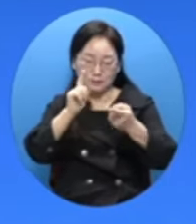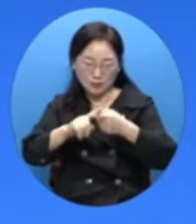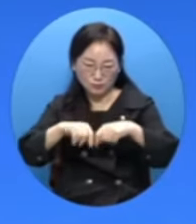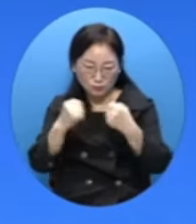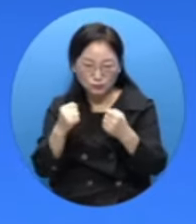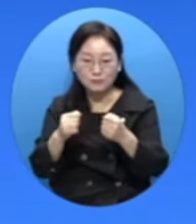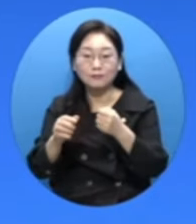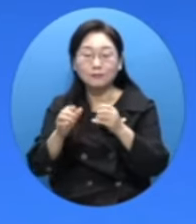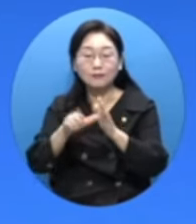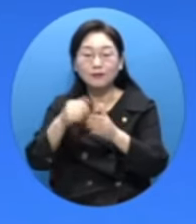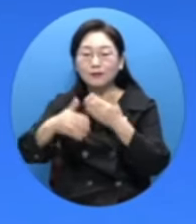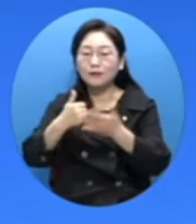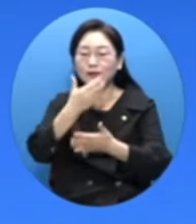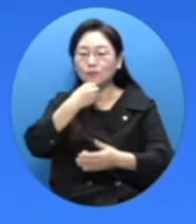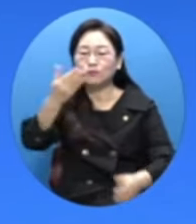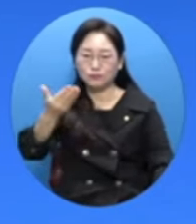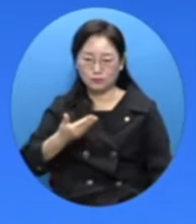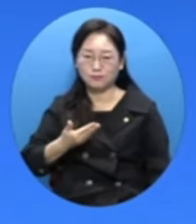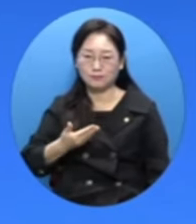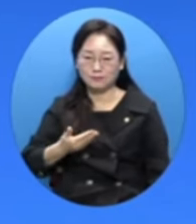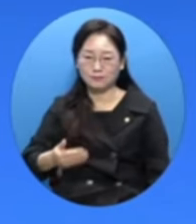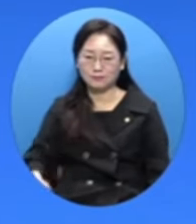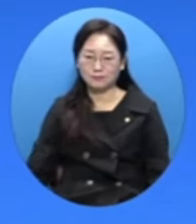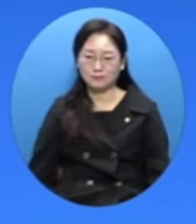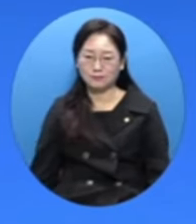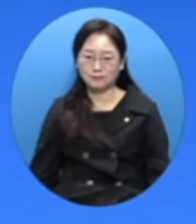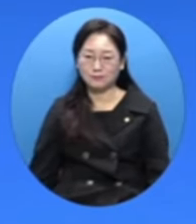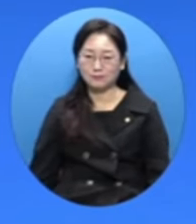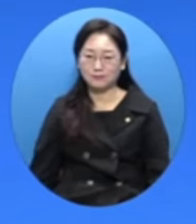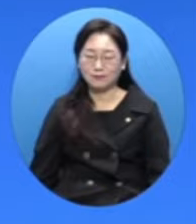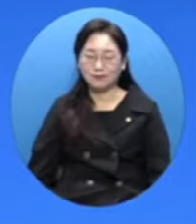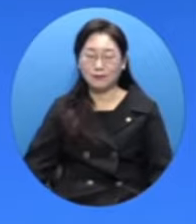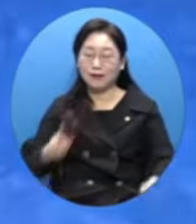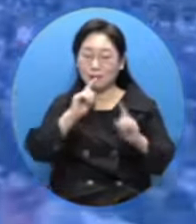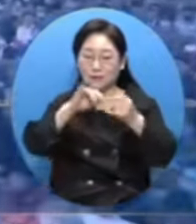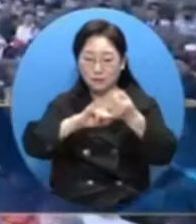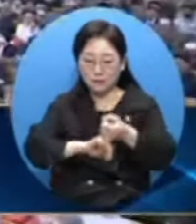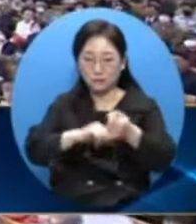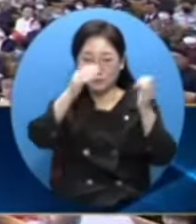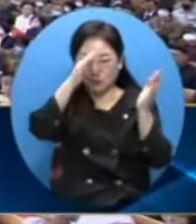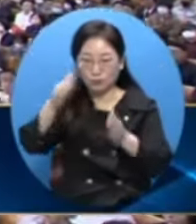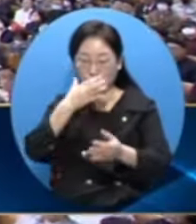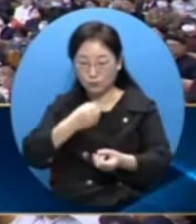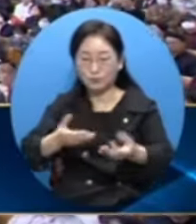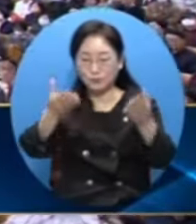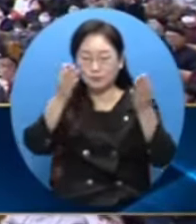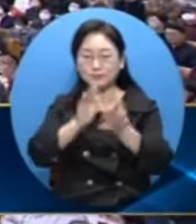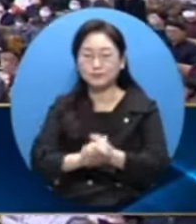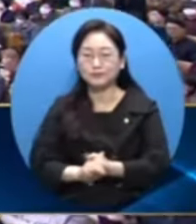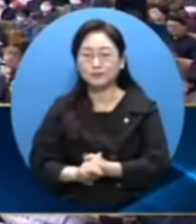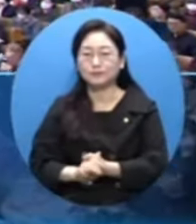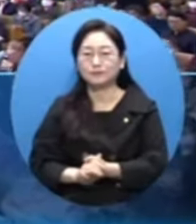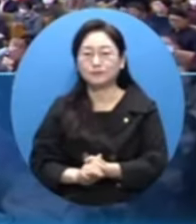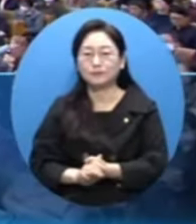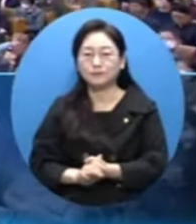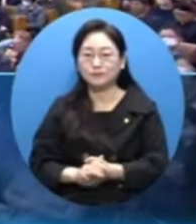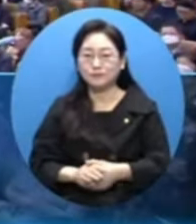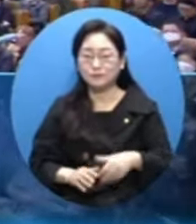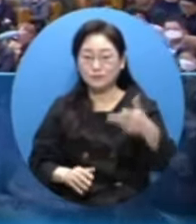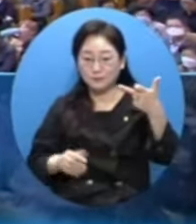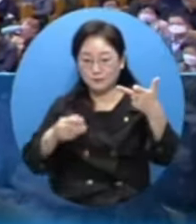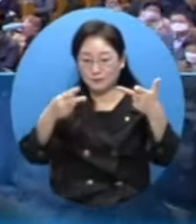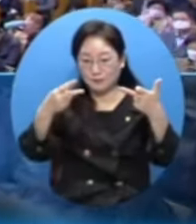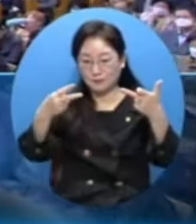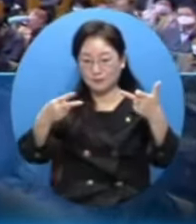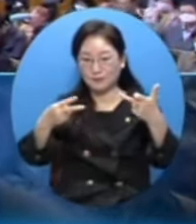하나님께서 우리에게 복을 내려 주시는 것입니다. 언약을 통한 축복이 있습니다. 10장 2절에 성경 말씀합니다. 내가